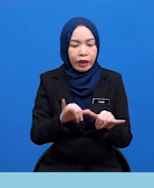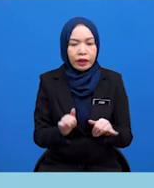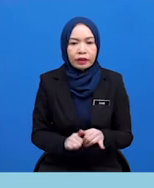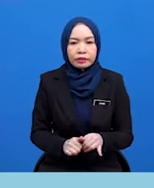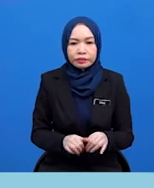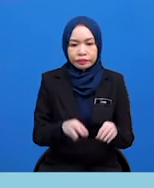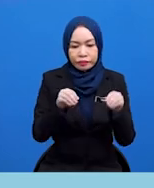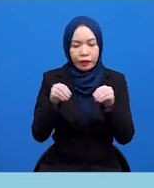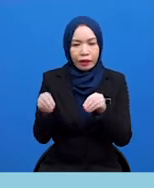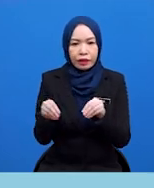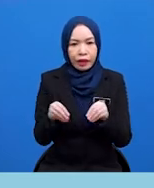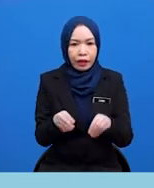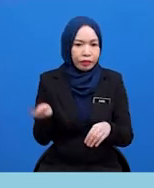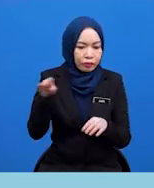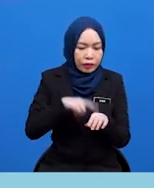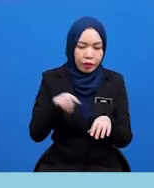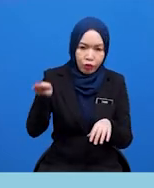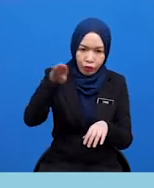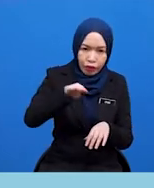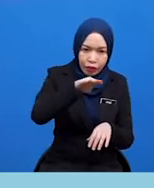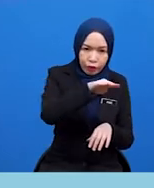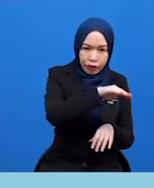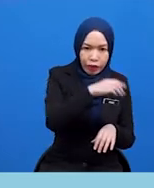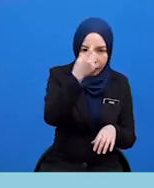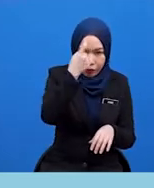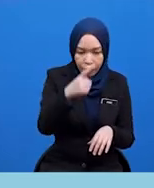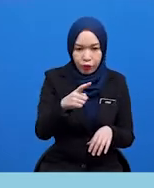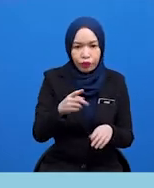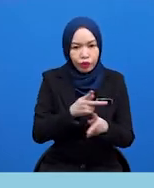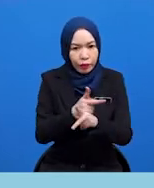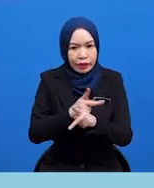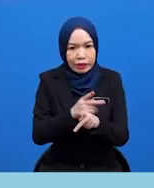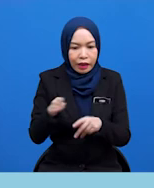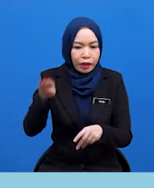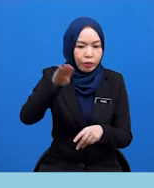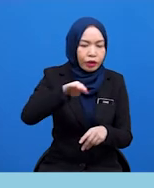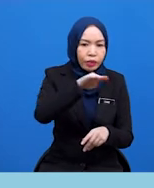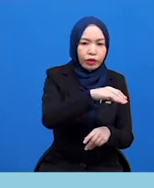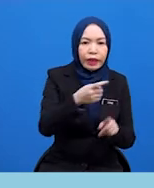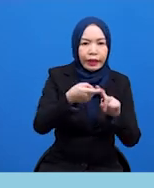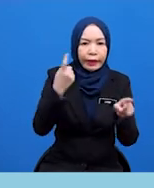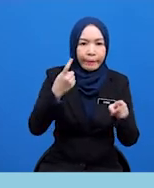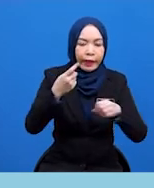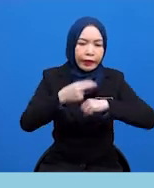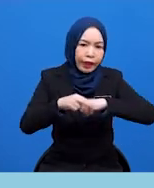bagi menstabilkan cerun bukit di samping tanaman sayuran yang sedia